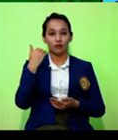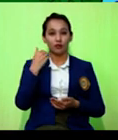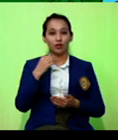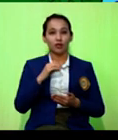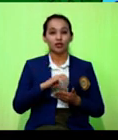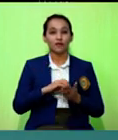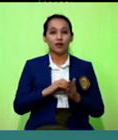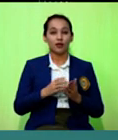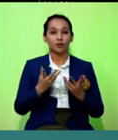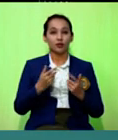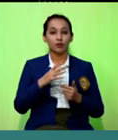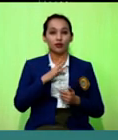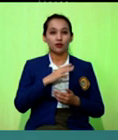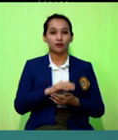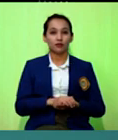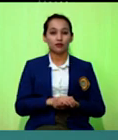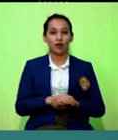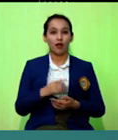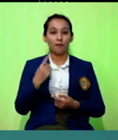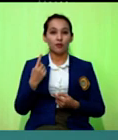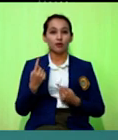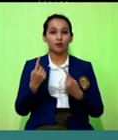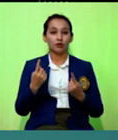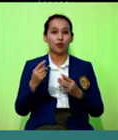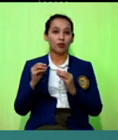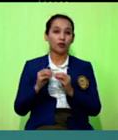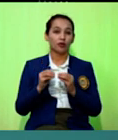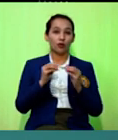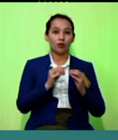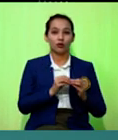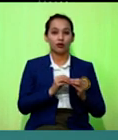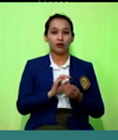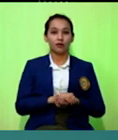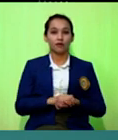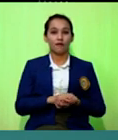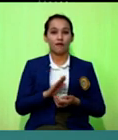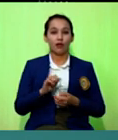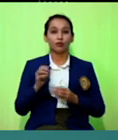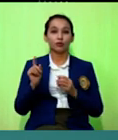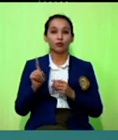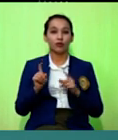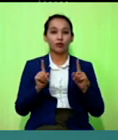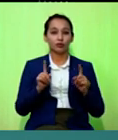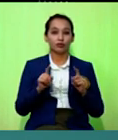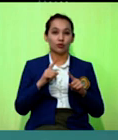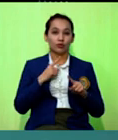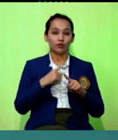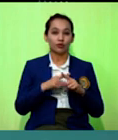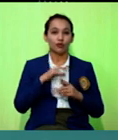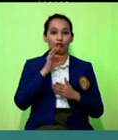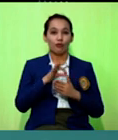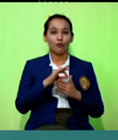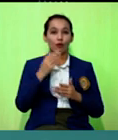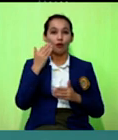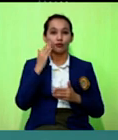yechgansiz. Birliklarni birliklarga, o'nliklarni o'nliklarga, yuzliklarni yuzliklarga qo'shsangiz,